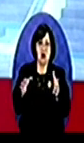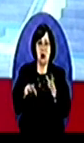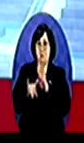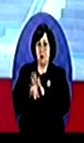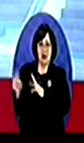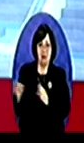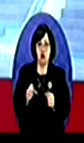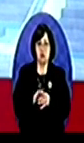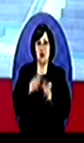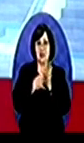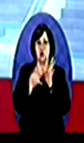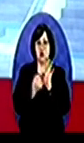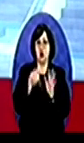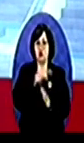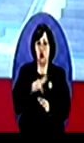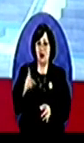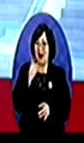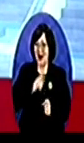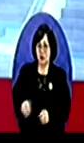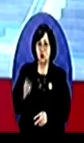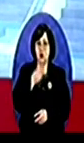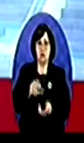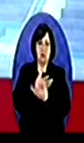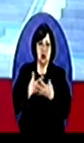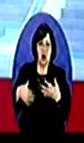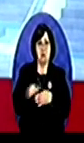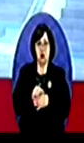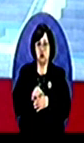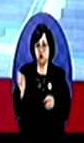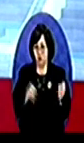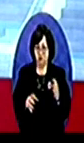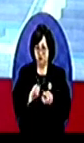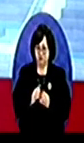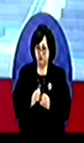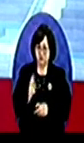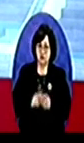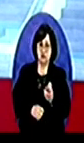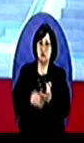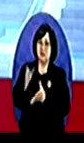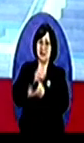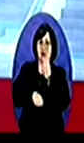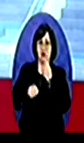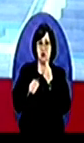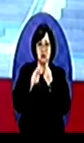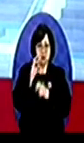96 тоонд хаягдал түүхий гэдэг боловсруулж зах зээлд нийлүүлэх юм байна. За үйлдвэрийн нээлтэнд Монгол Улсын ерөнхий сайд оролцлоо.